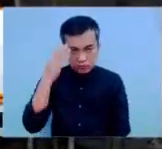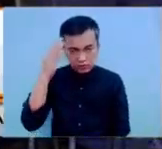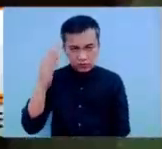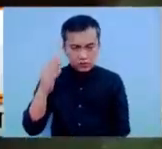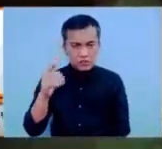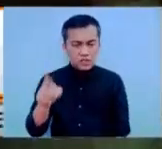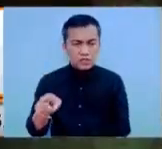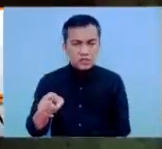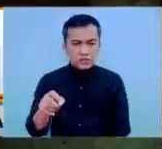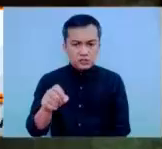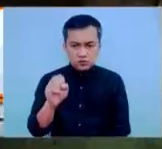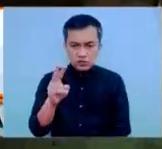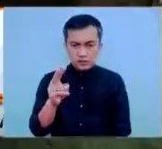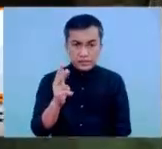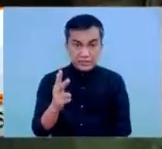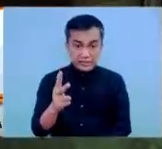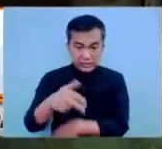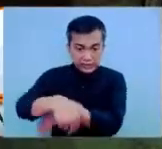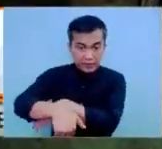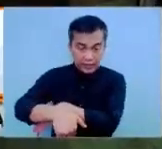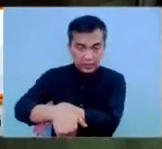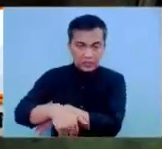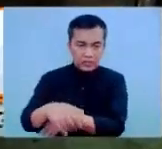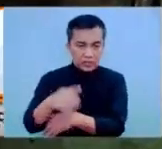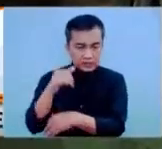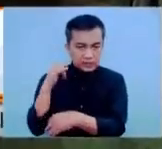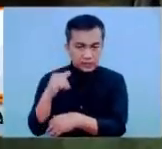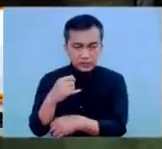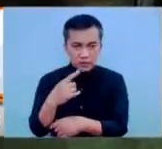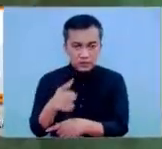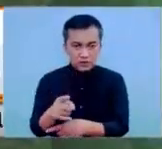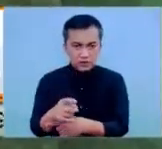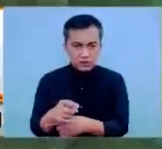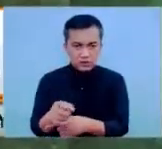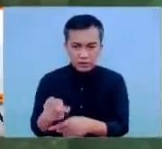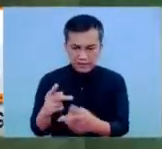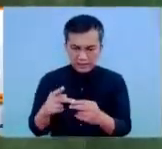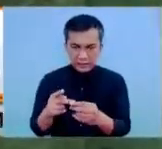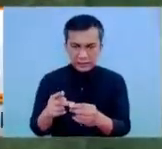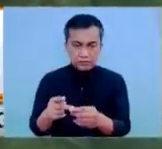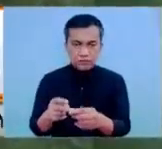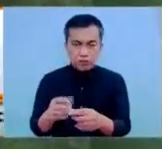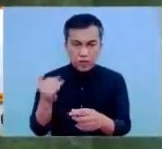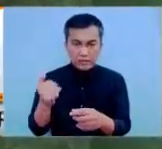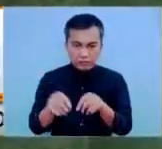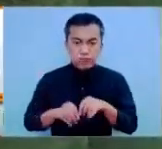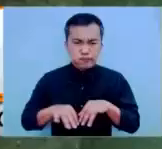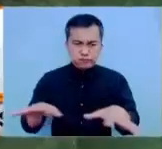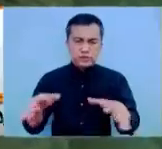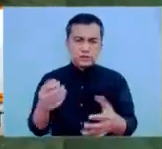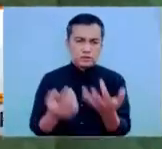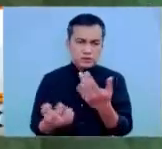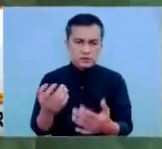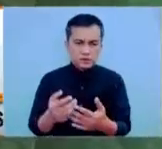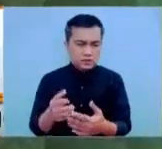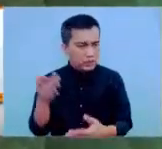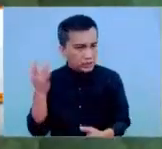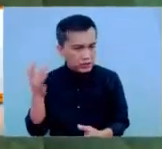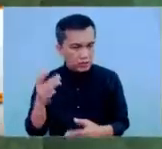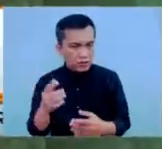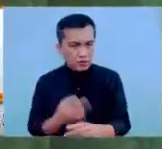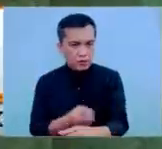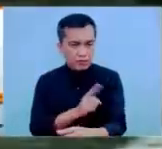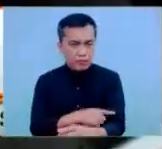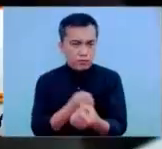kanina. Mabilis na kumalat ang apoy dahil sa mga naka-imbak na plastic. Ayon sa isang empleyado, nakarinig din sila ng malakas na